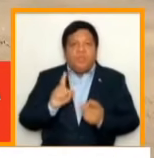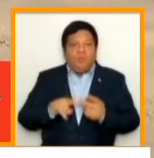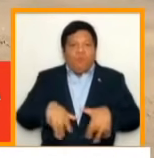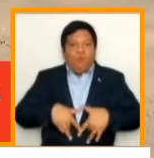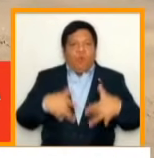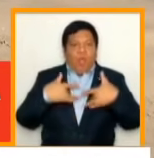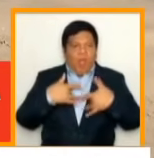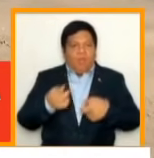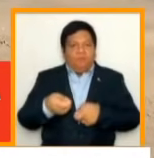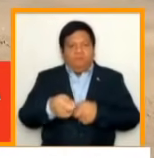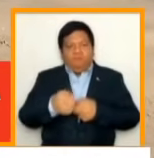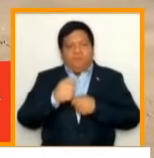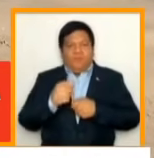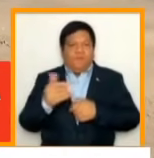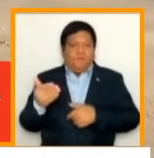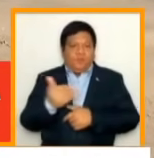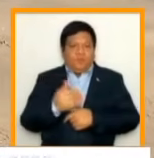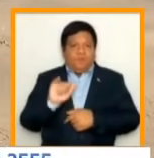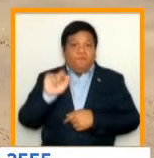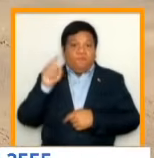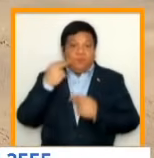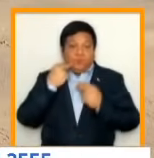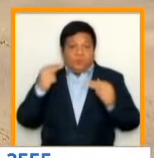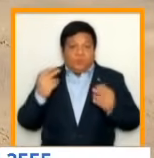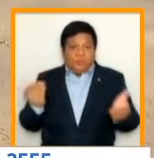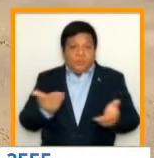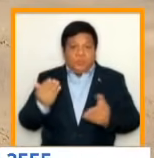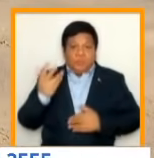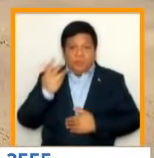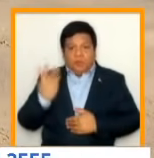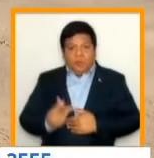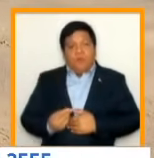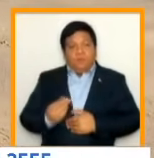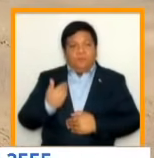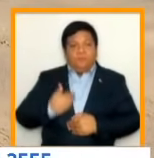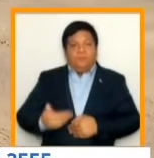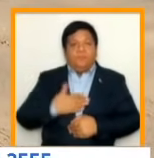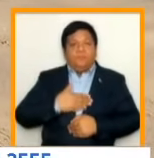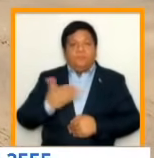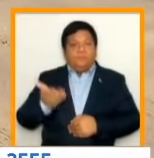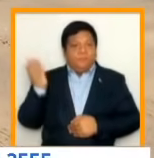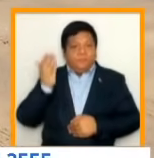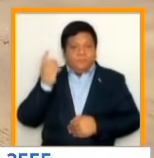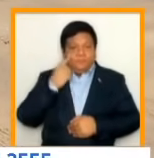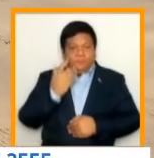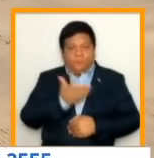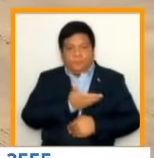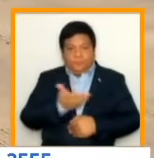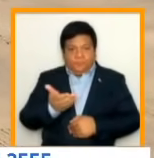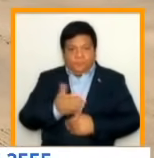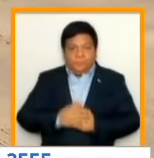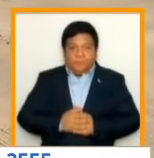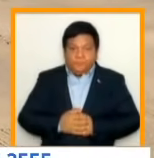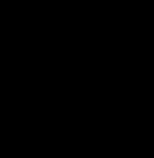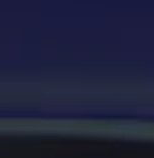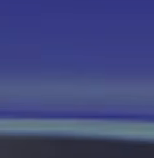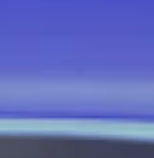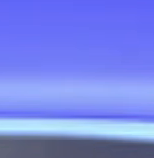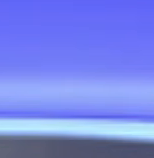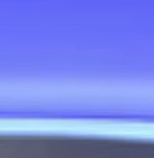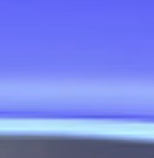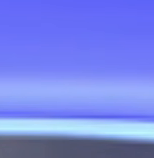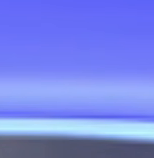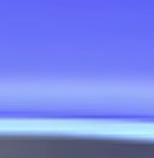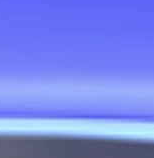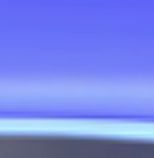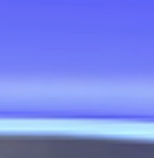rito. Yan ang unang balita sa Talisay, Batangas. Darlene Kay, buong puso para sa Pilipino. Good